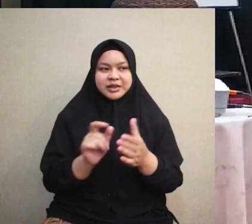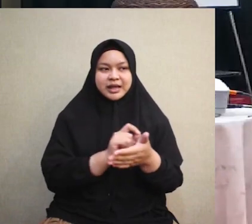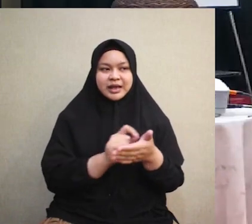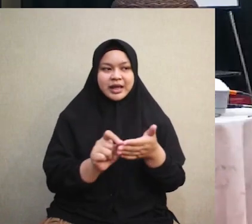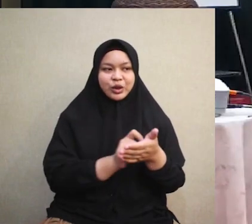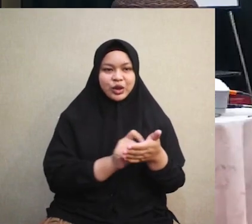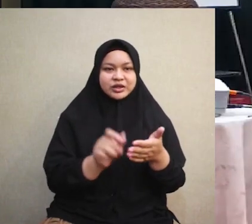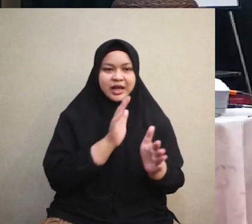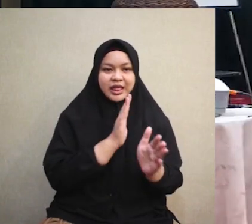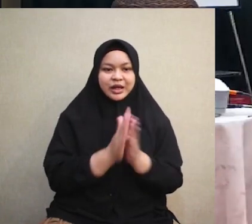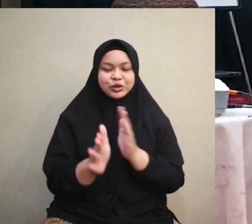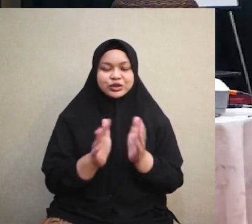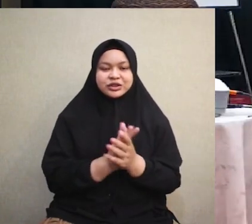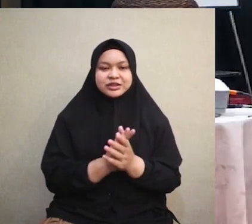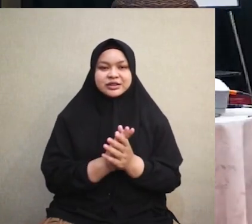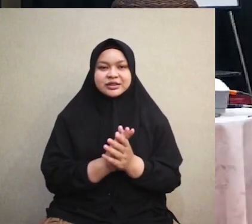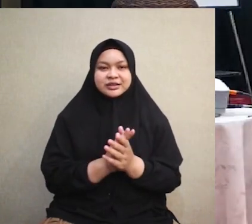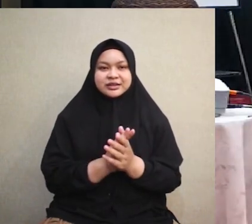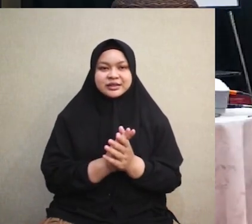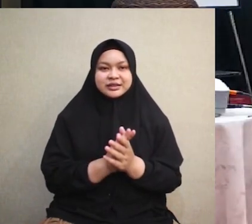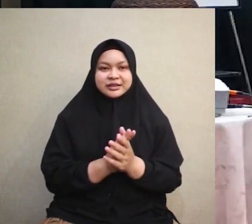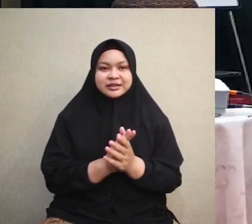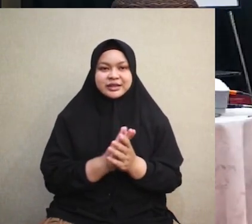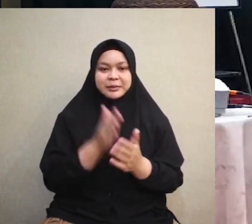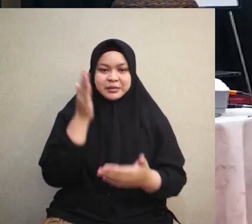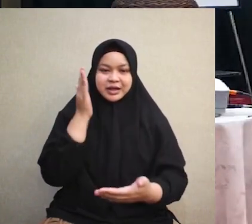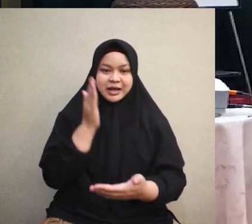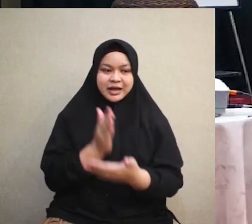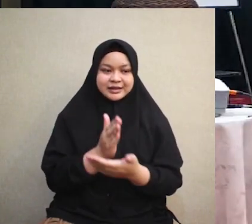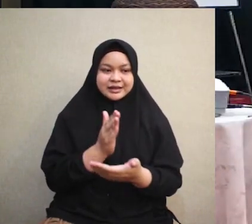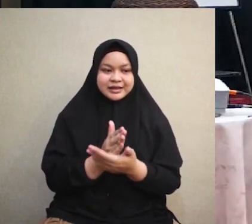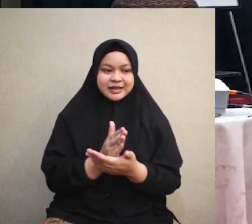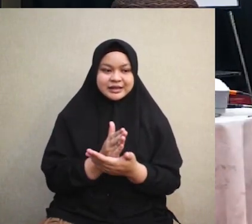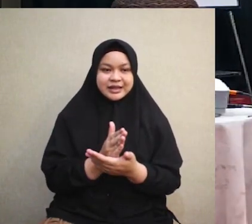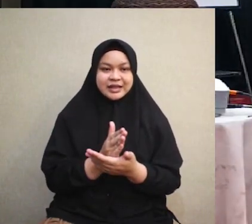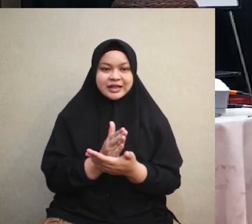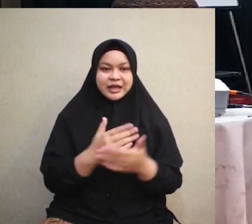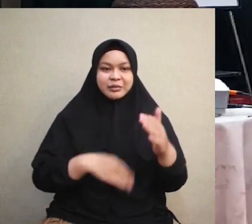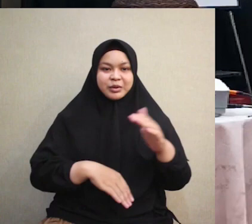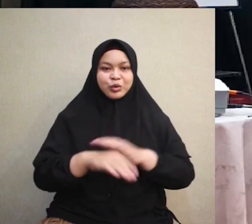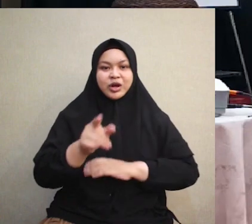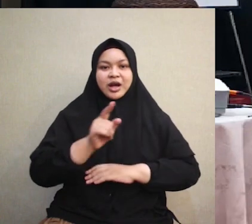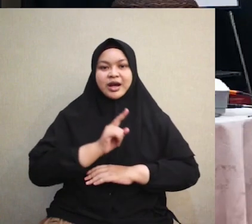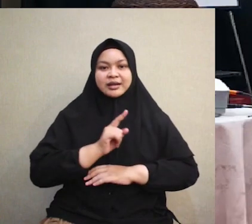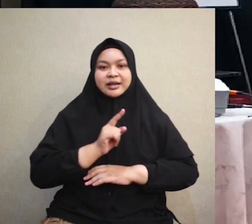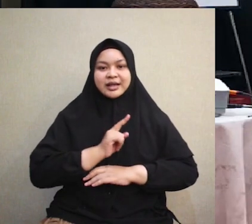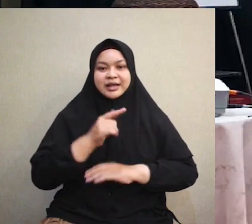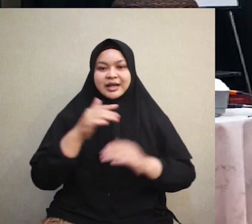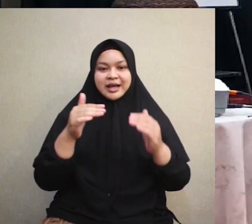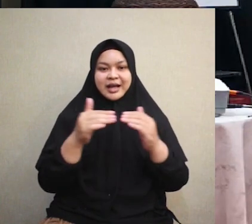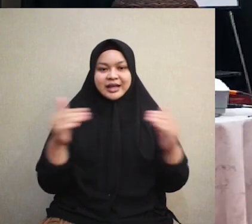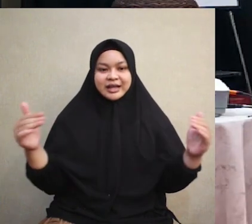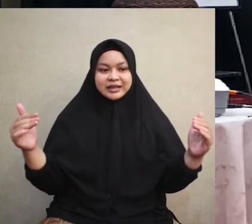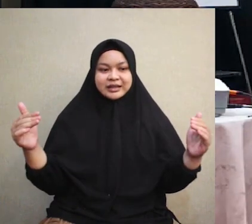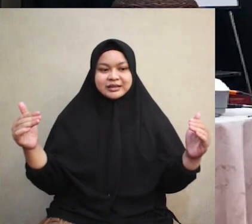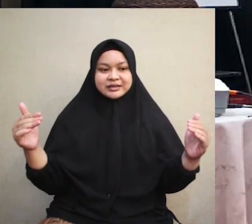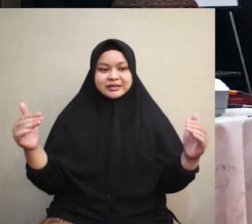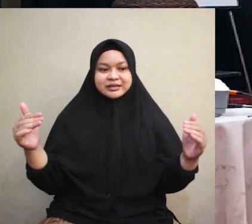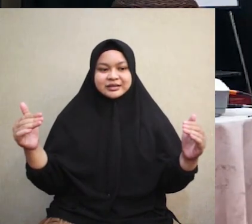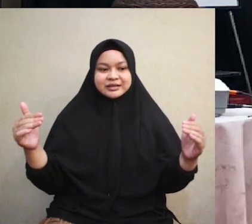catatan sekaligus penegasan ya dari refleksi pemenuhan hak atas keadilan dan hukum bagi